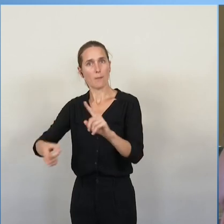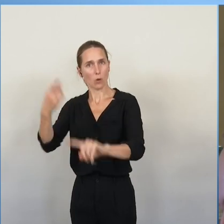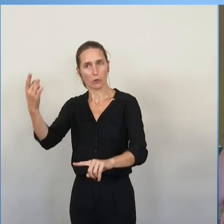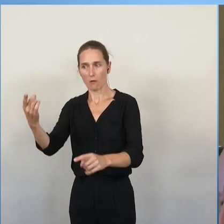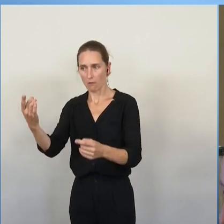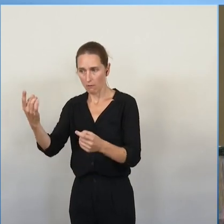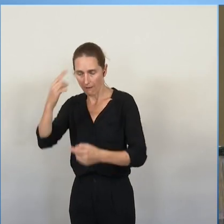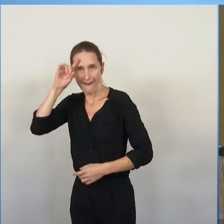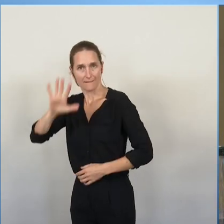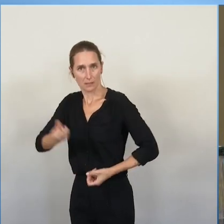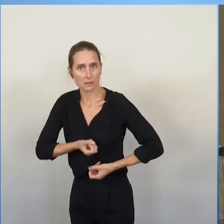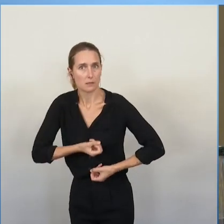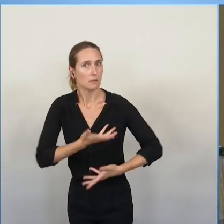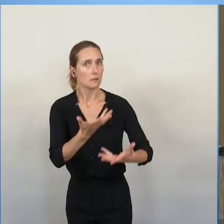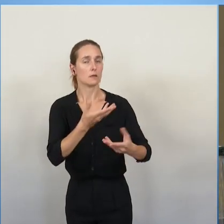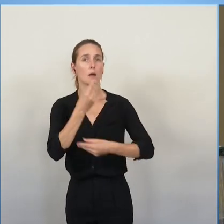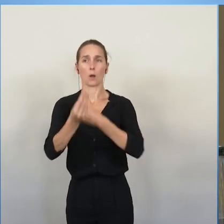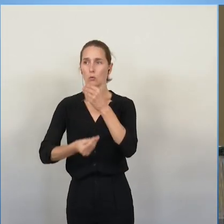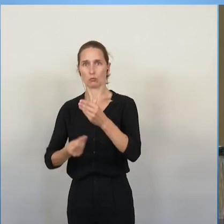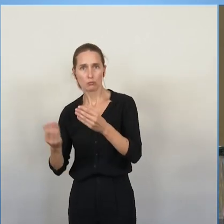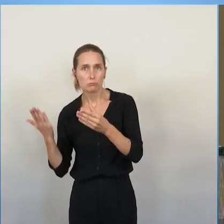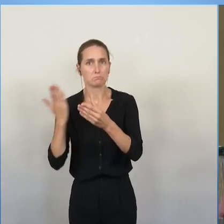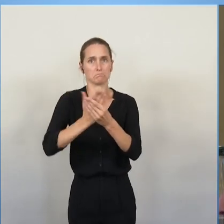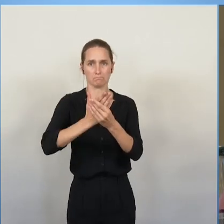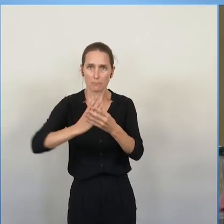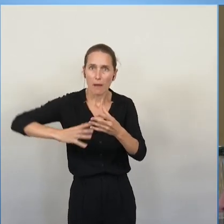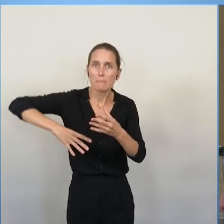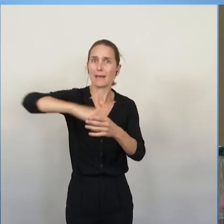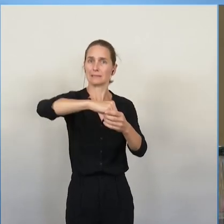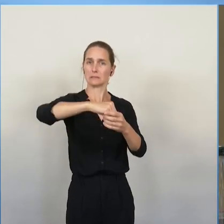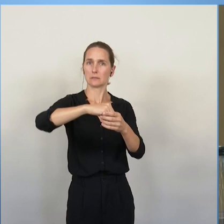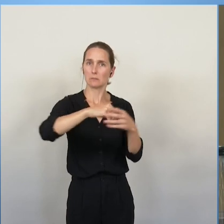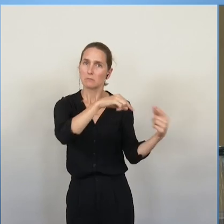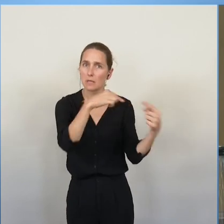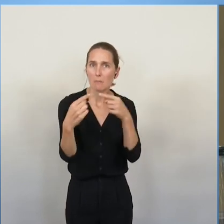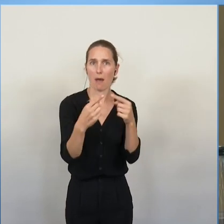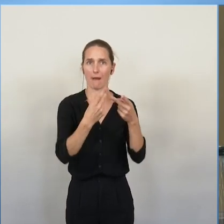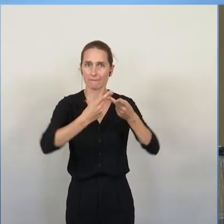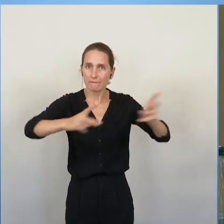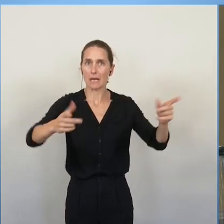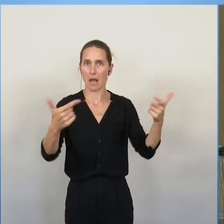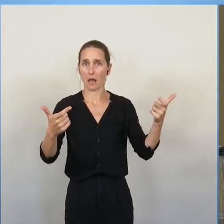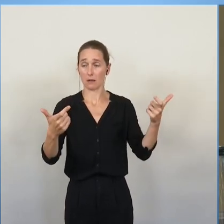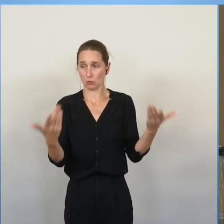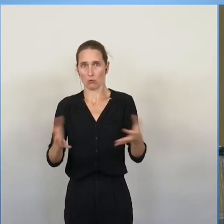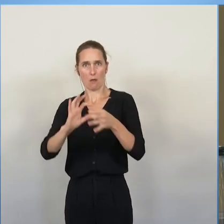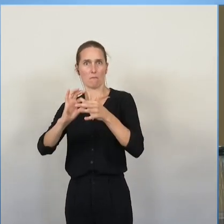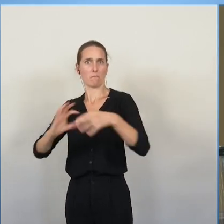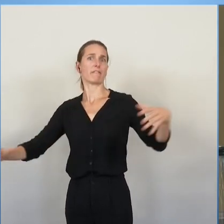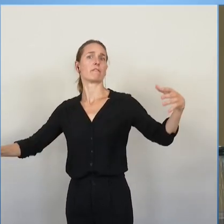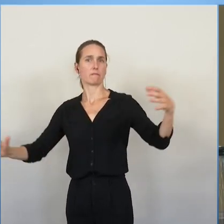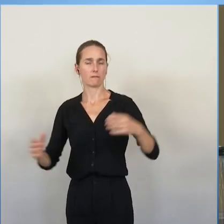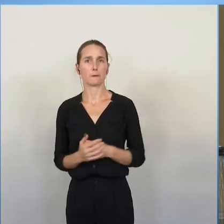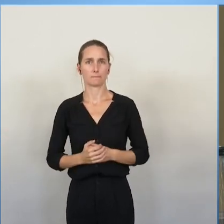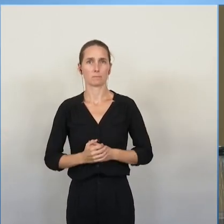avis d'assister d'écouter de prendre connaissance de la ville euh ça c'est